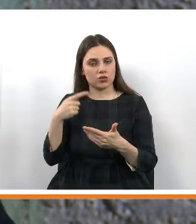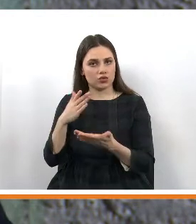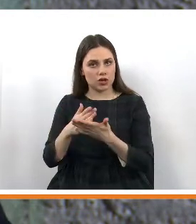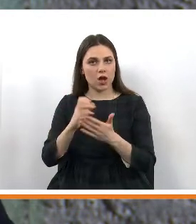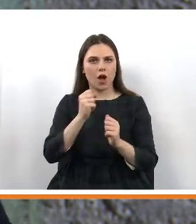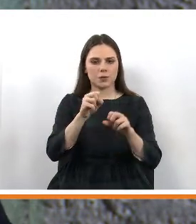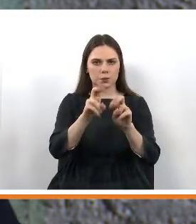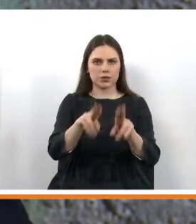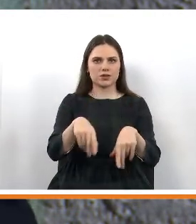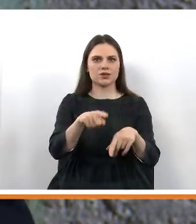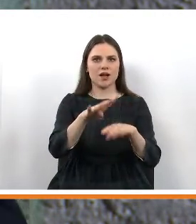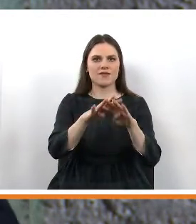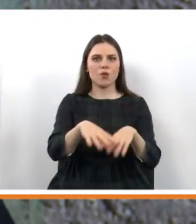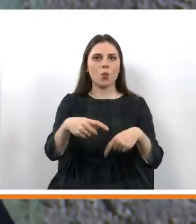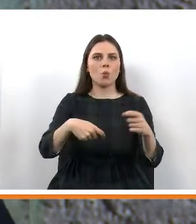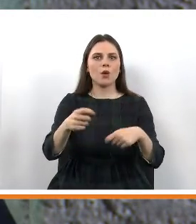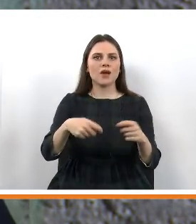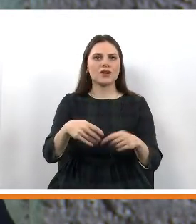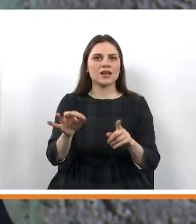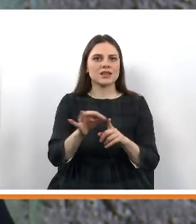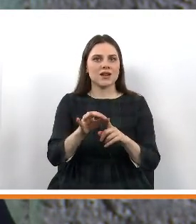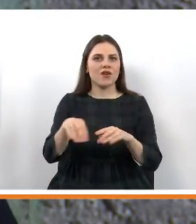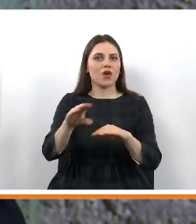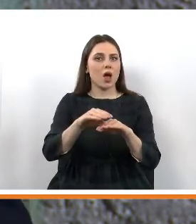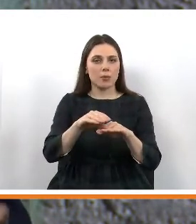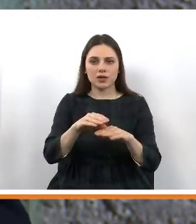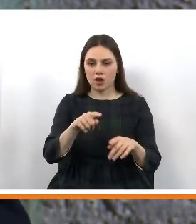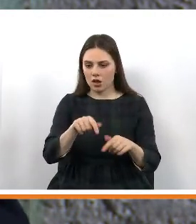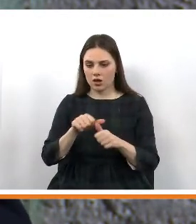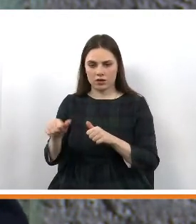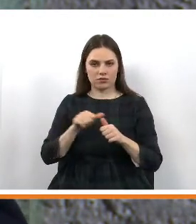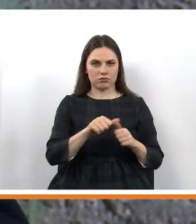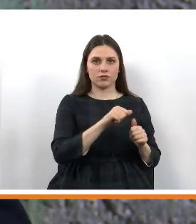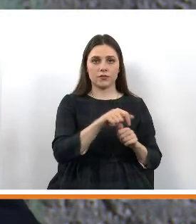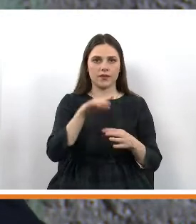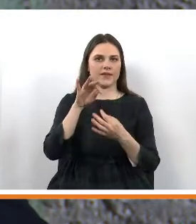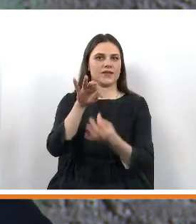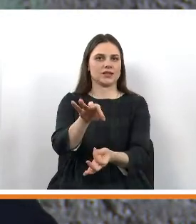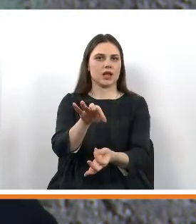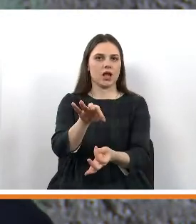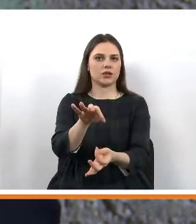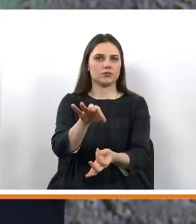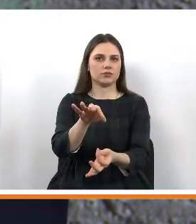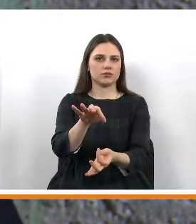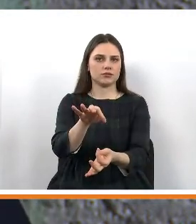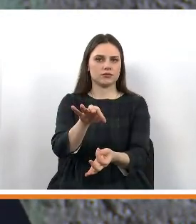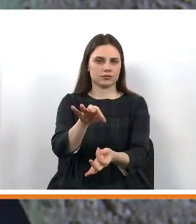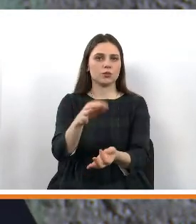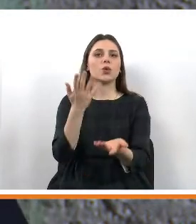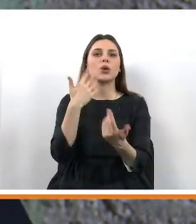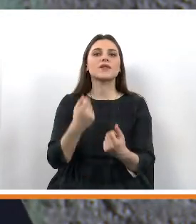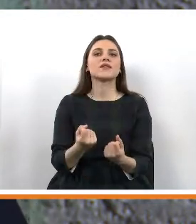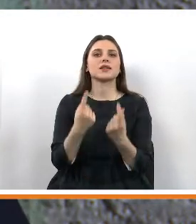специализированные фонды управления целевого капитала, не относящиеся ни к одному из них, они висят, их нет. Поэтому, когда